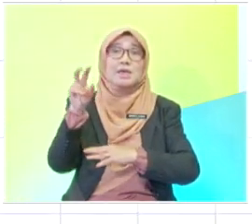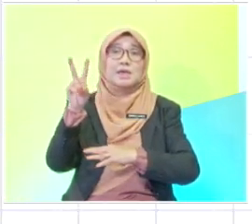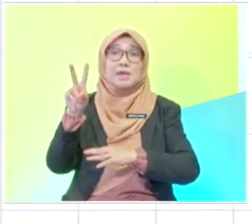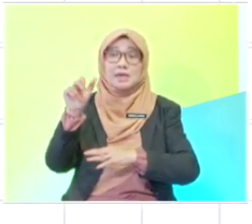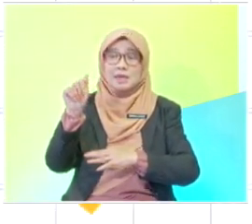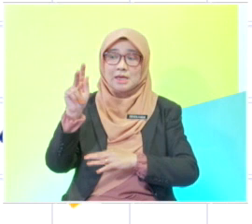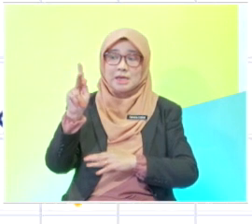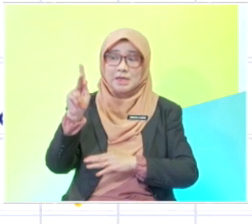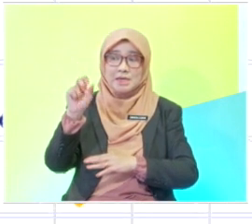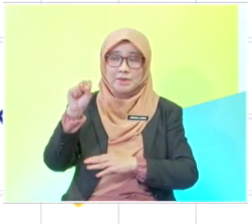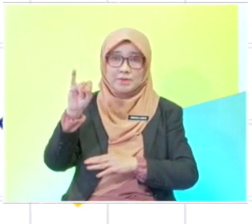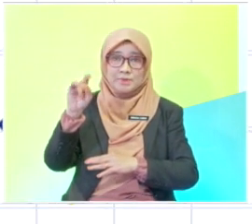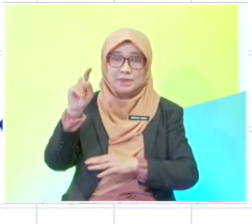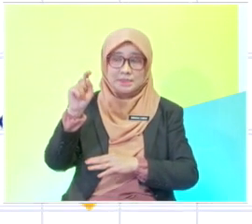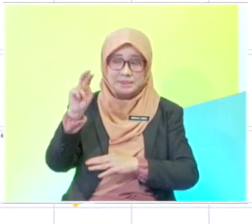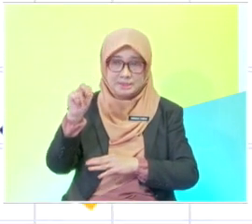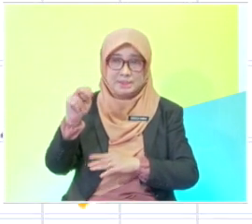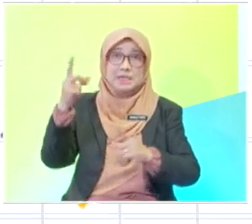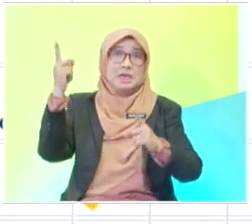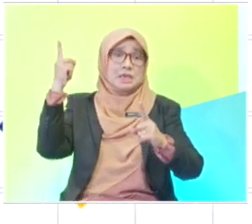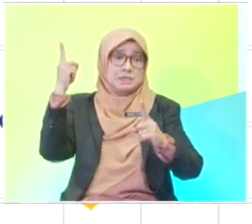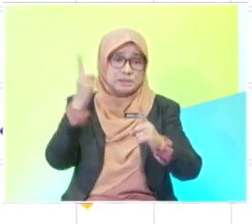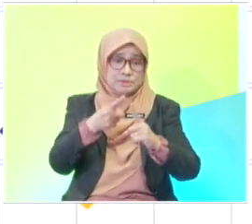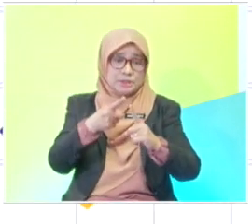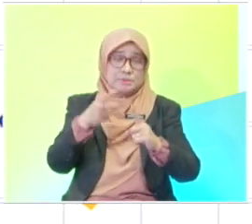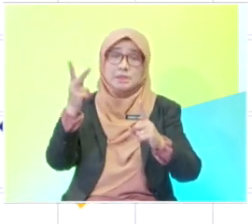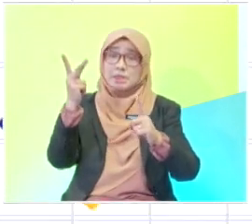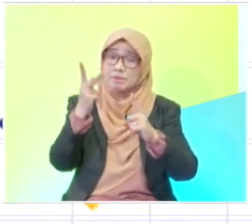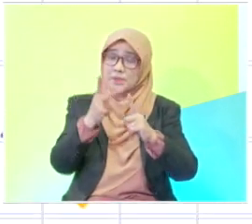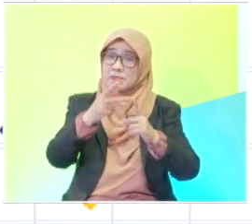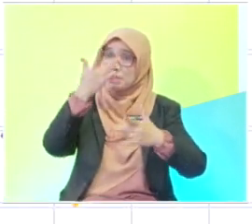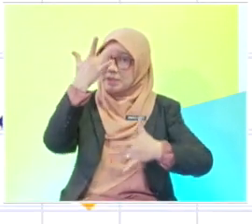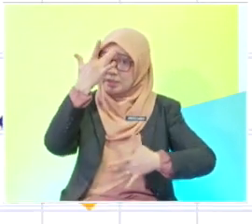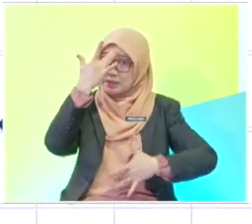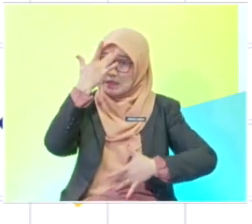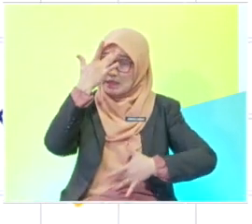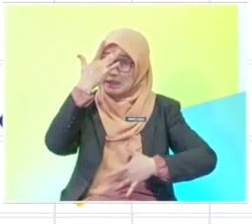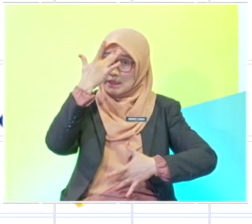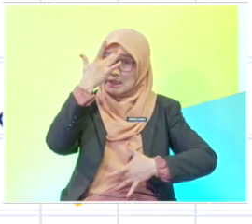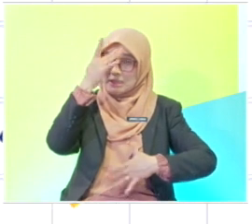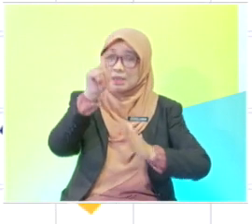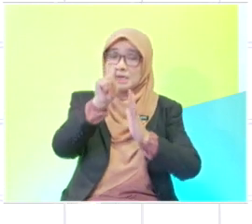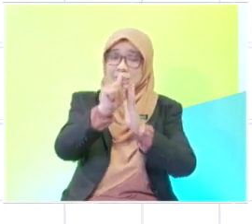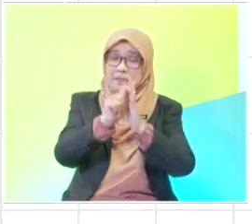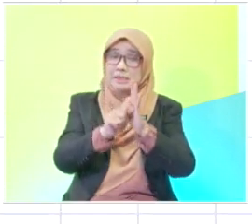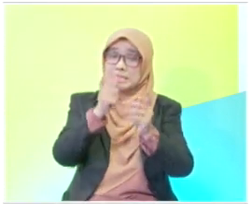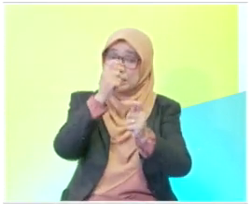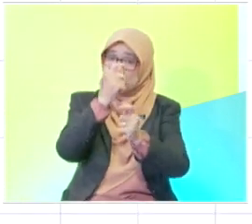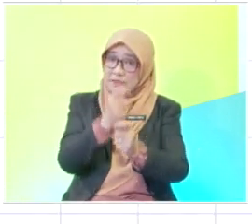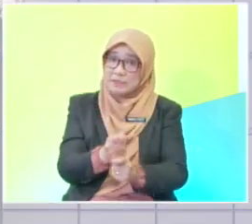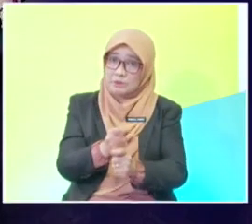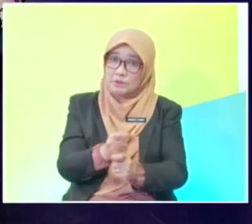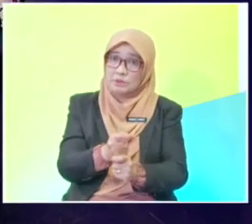kepada penyakit tertentu yang ingin yang menentang penyakit tertentu, cikgu. Ya, betul. Sebenarnya vaksin dicipta adalah